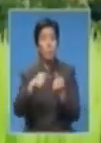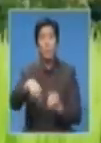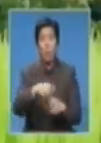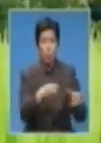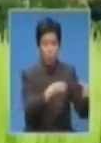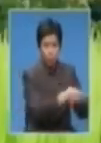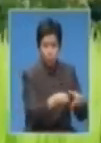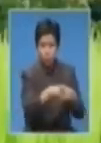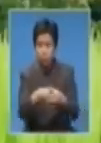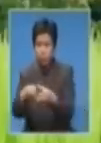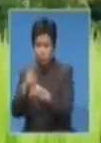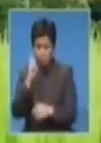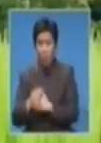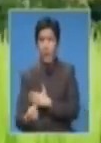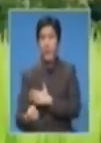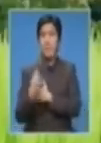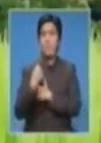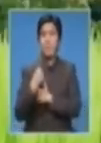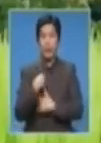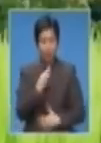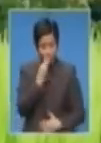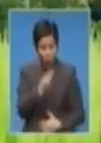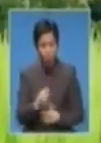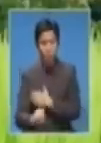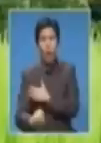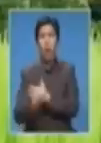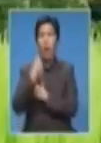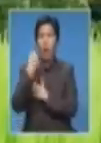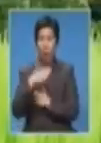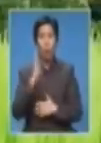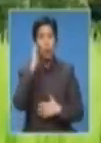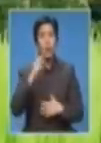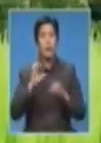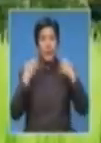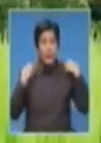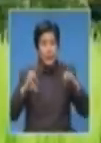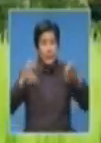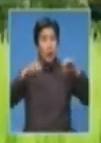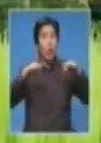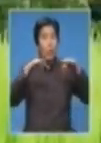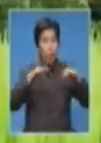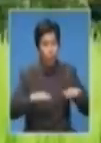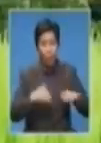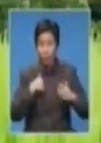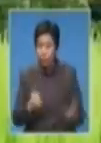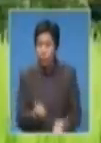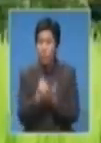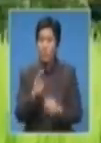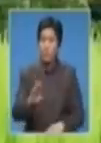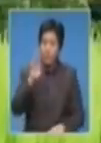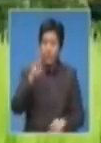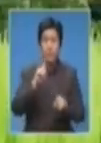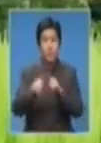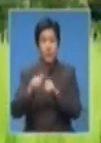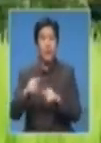กภาคส่วนต้องเข้มแข็งให้เห็นก่อนนะครับถ้าเห็นก่อนเนี่ยเราก็สามารถจะลดลงได้นะครับไปส่งเสริมภาคเอกชนภาคประชาสังคมแล้วรัฐ